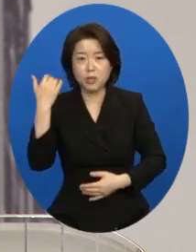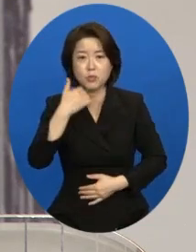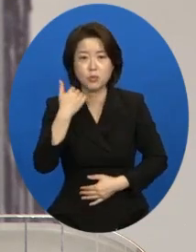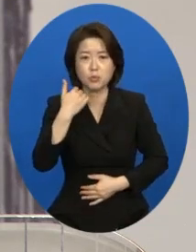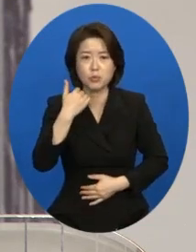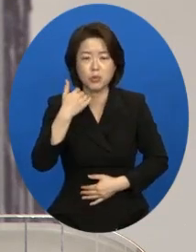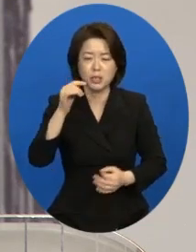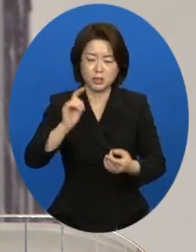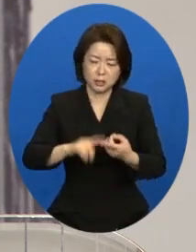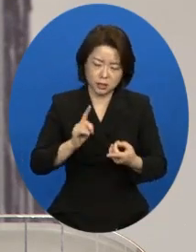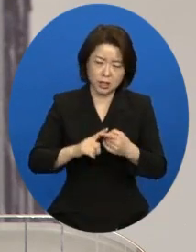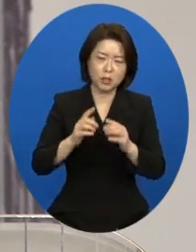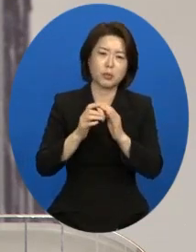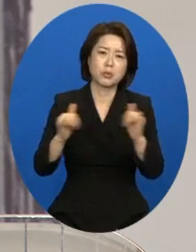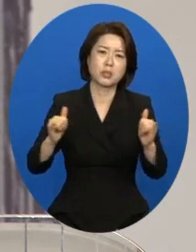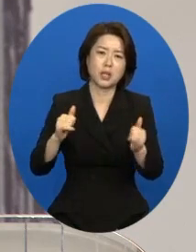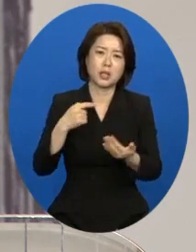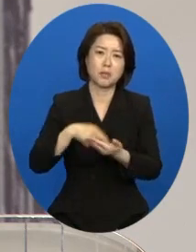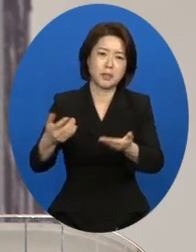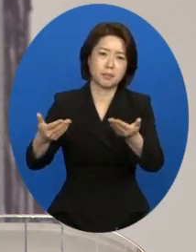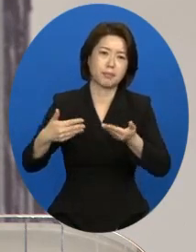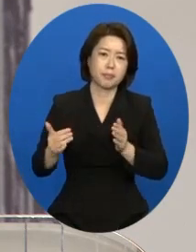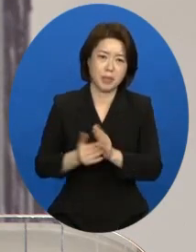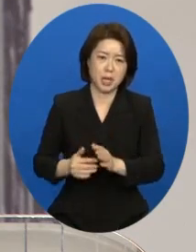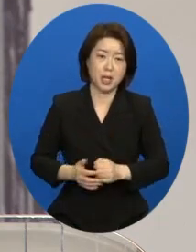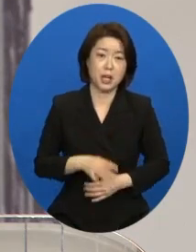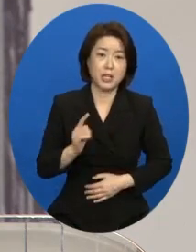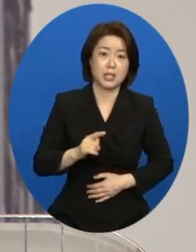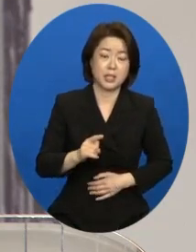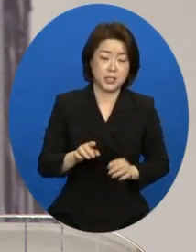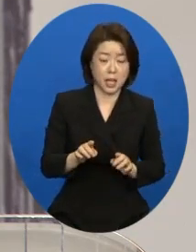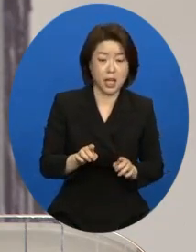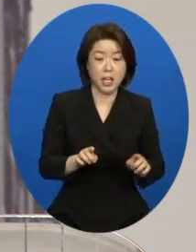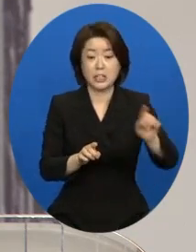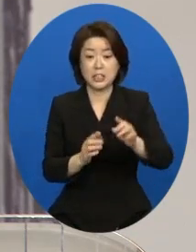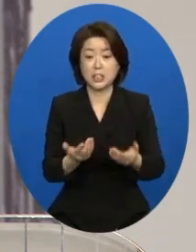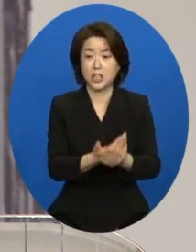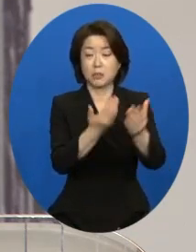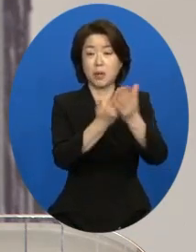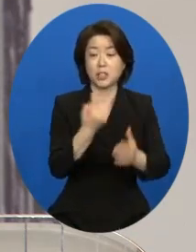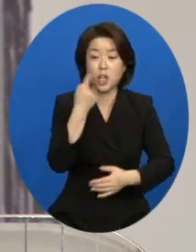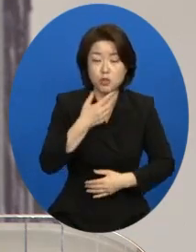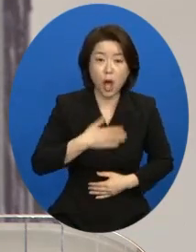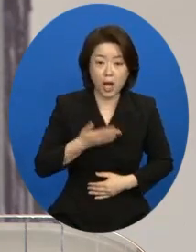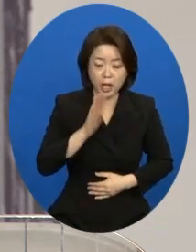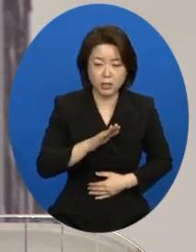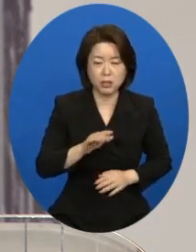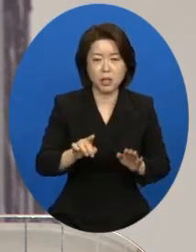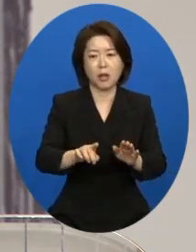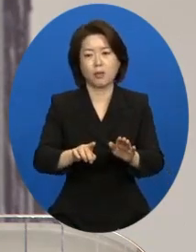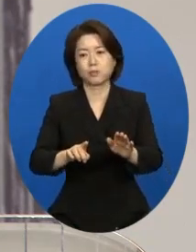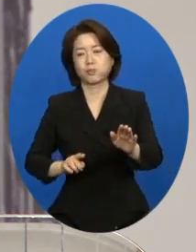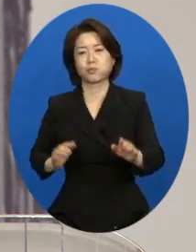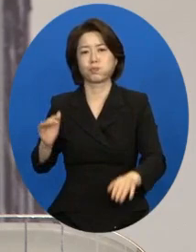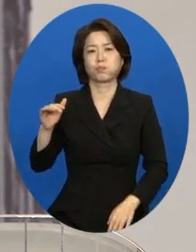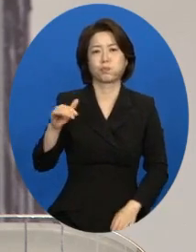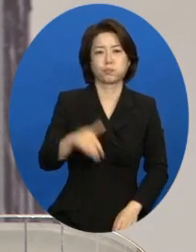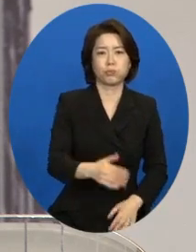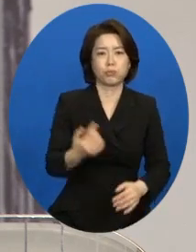고스란히 사람들이 받게 된다는 거예요. 그것이 진보인 줄 알았는데 알고 봤더니 퇴보라고 하는